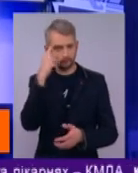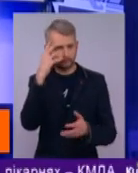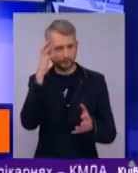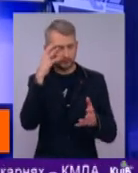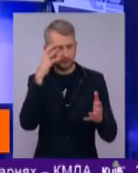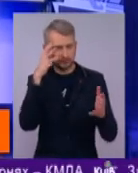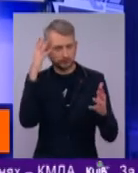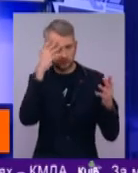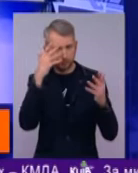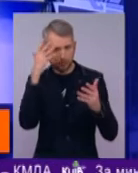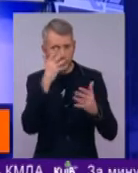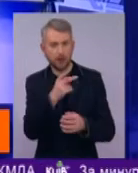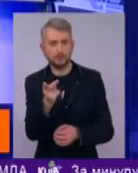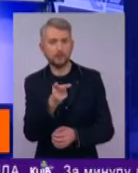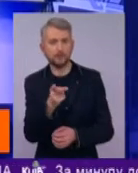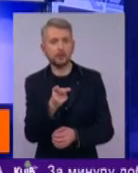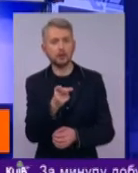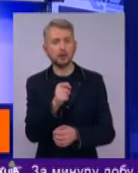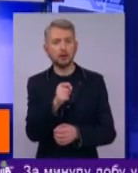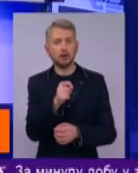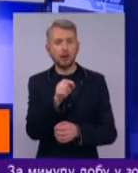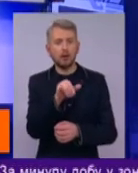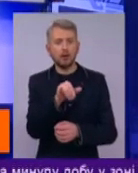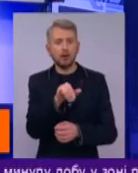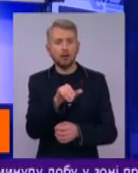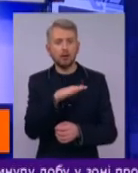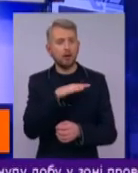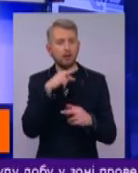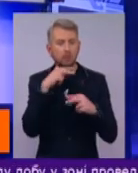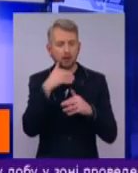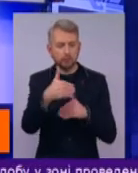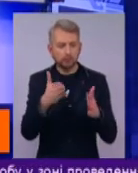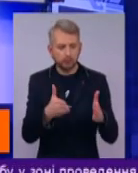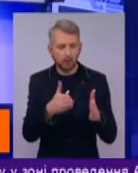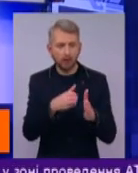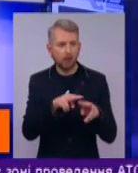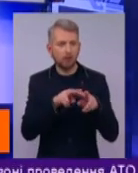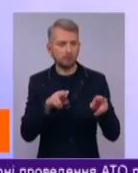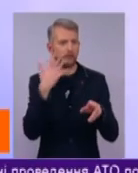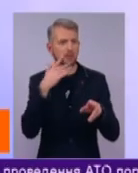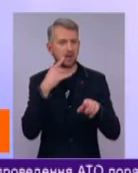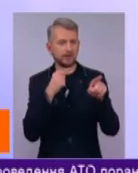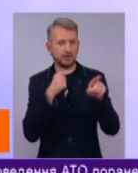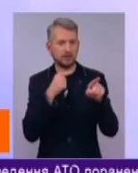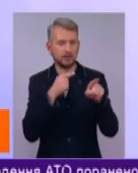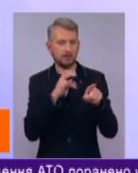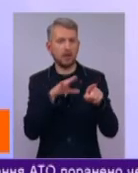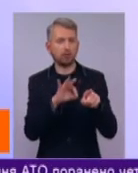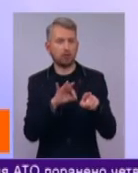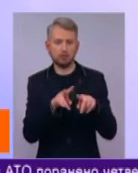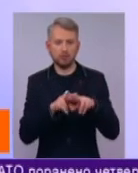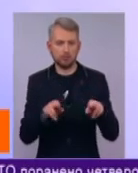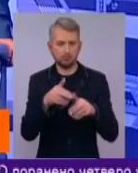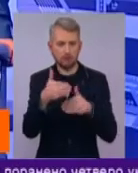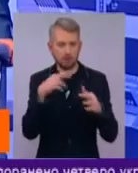мав на той час, дядько мій, на той час аптечку зразка Айфак, так, НАТО. І він